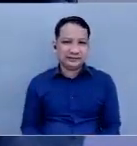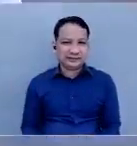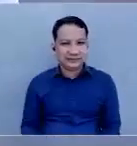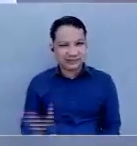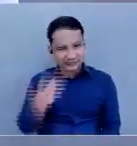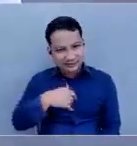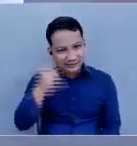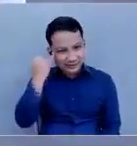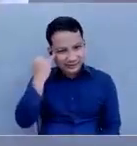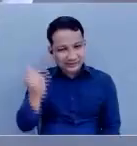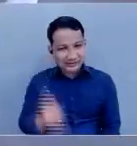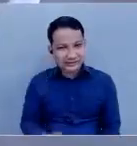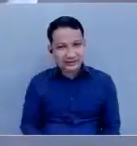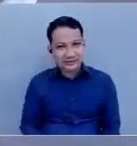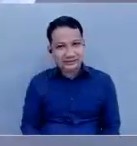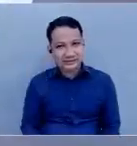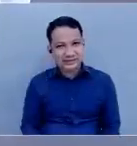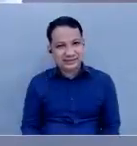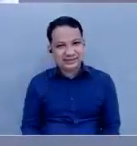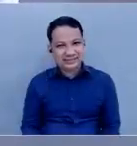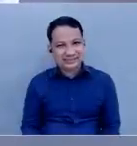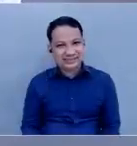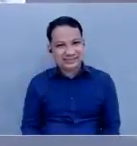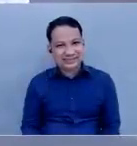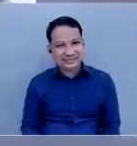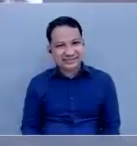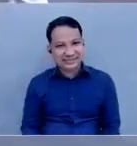Ha? Kasama yung sex mo. Wala akong picture.